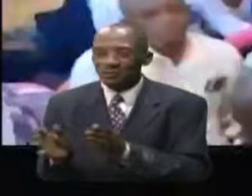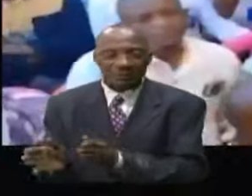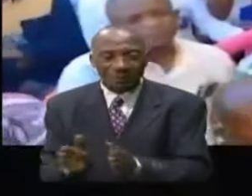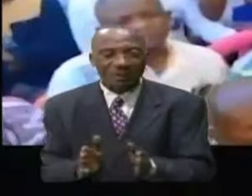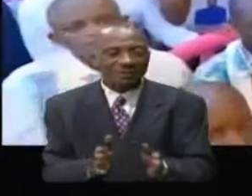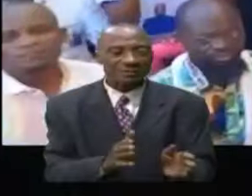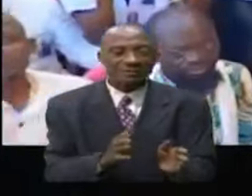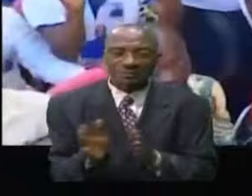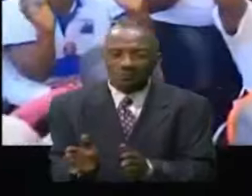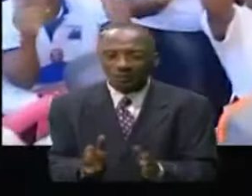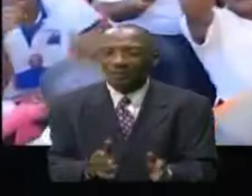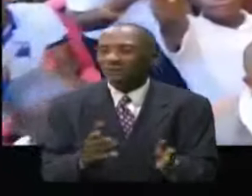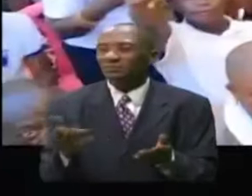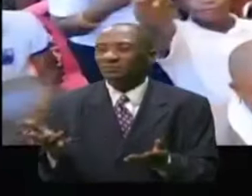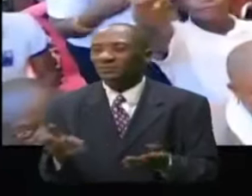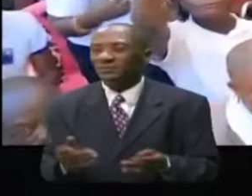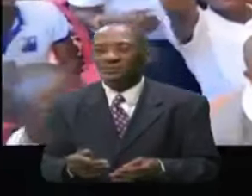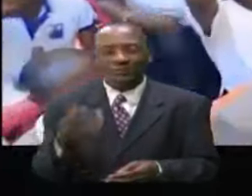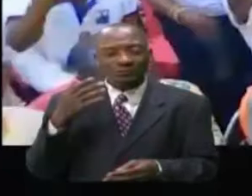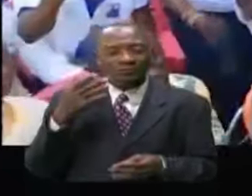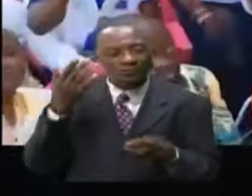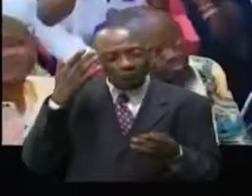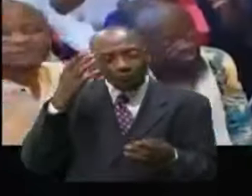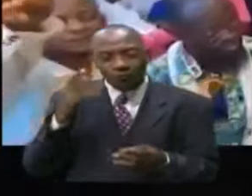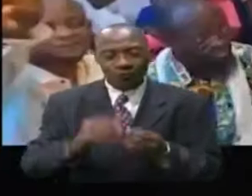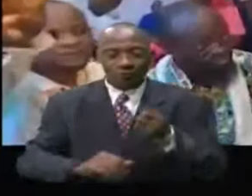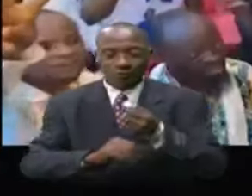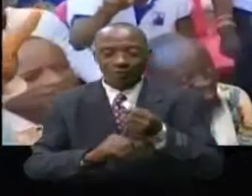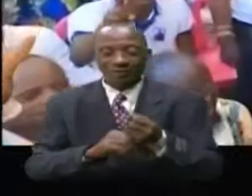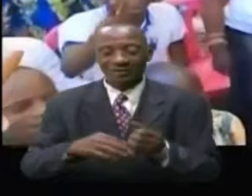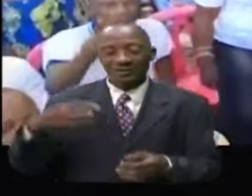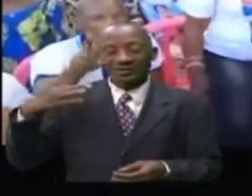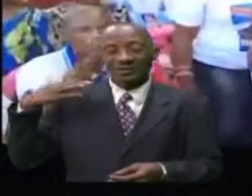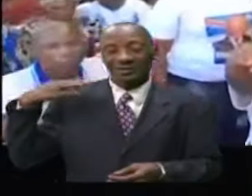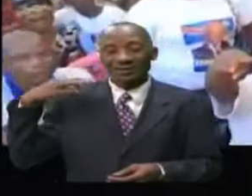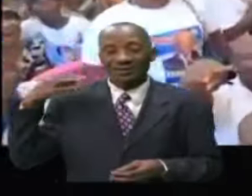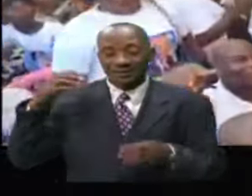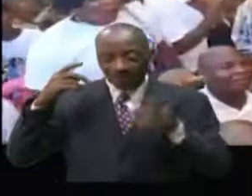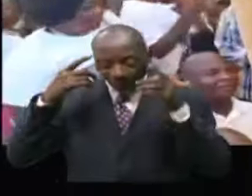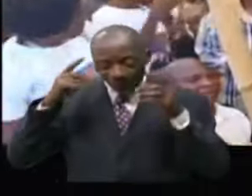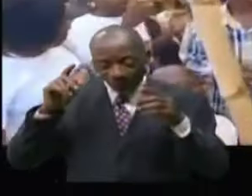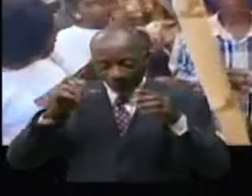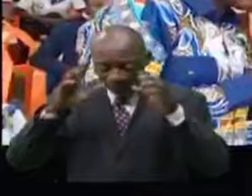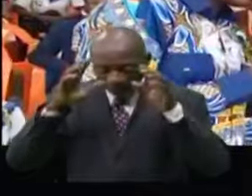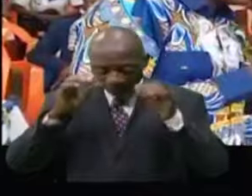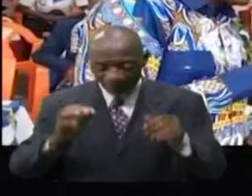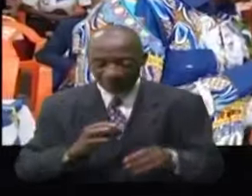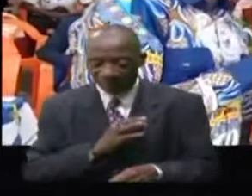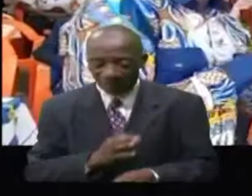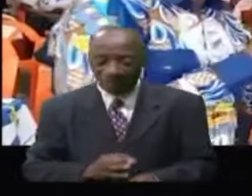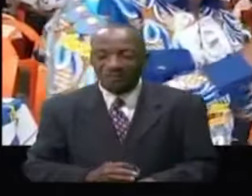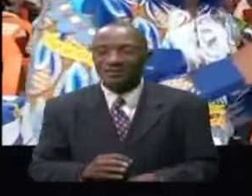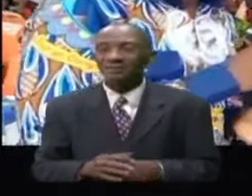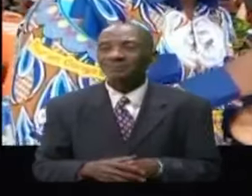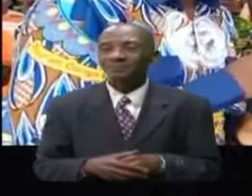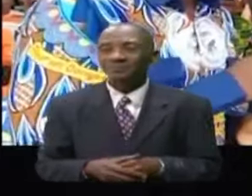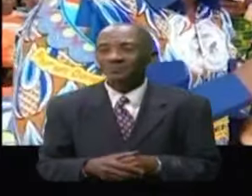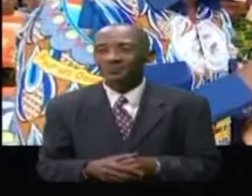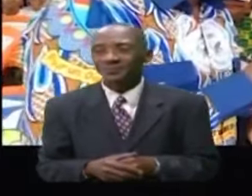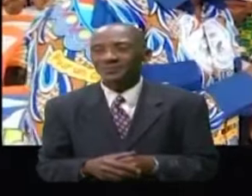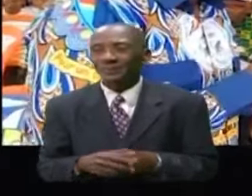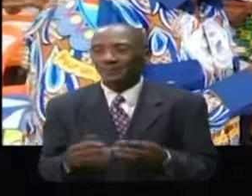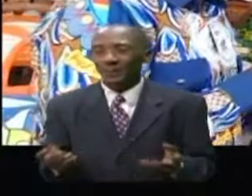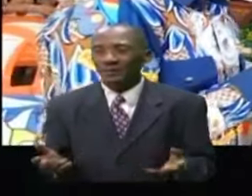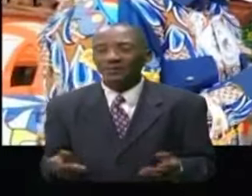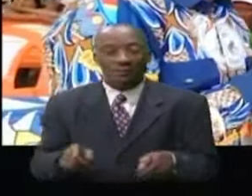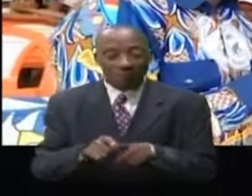haine et moins encore de xénophobie durant la période de la campagne électorale, en réponse aux détracteurs qui profèrent